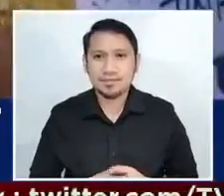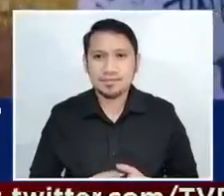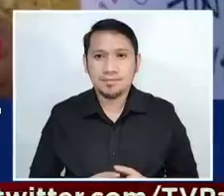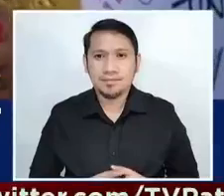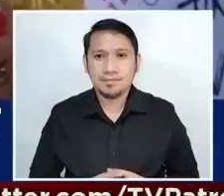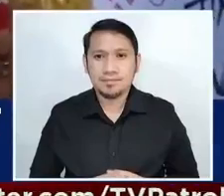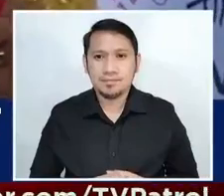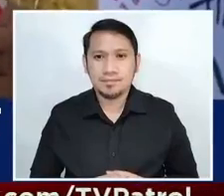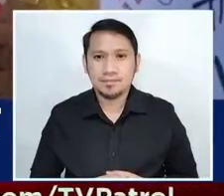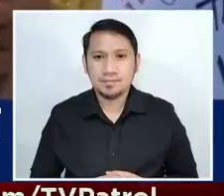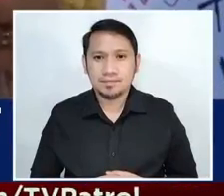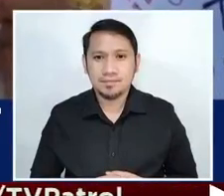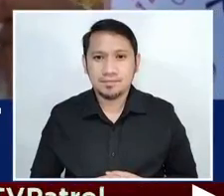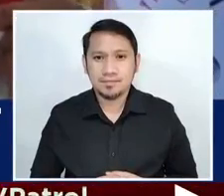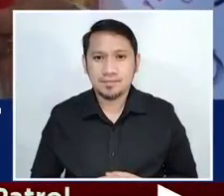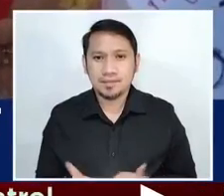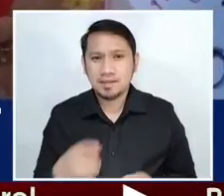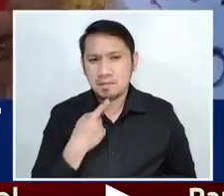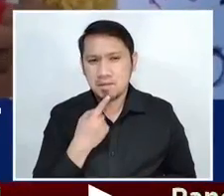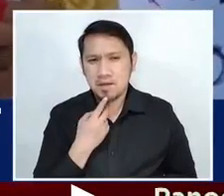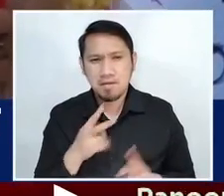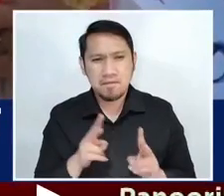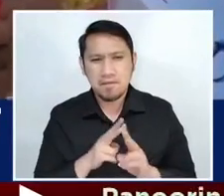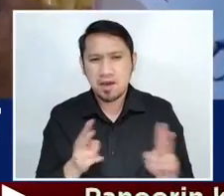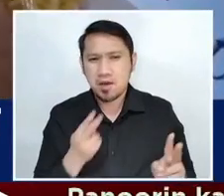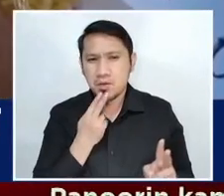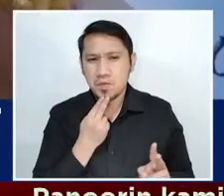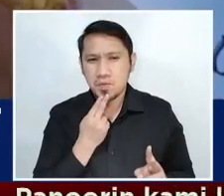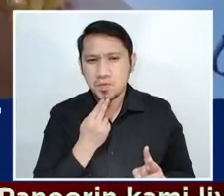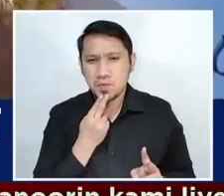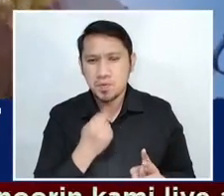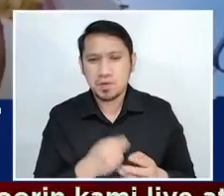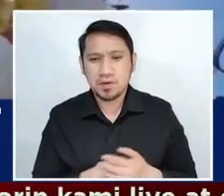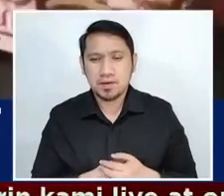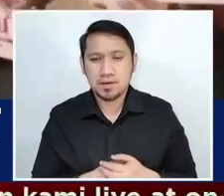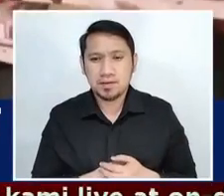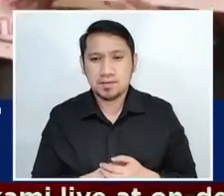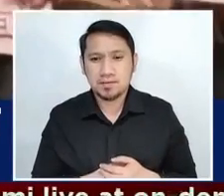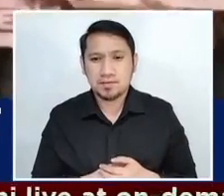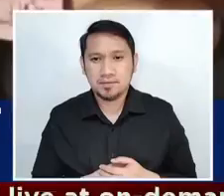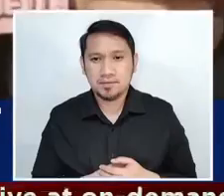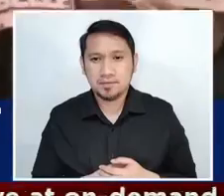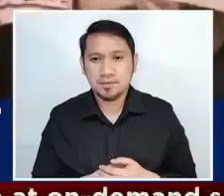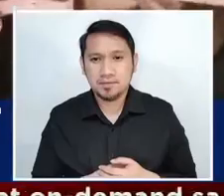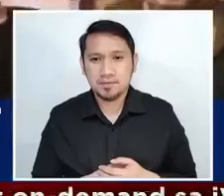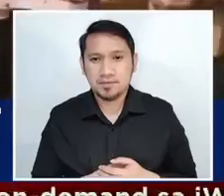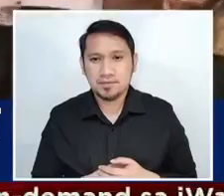We love you, Donnie and Bell, from families of Don